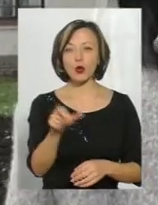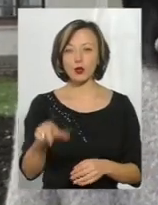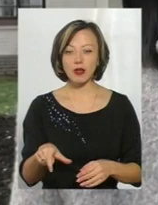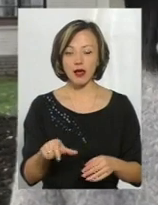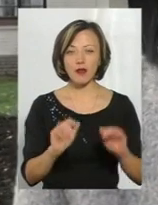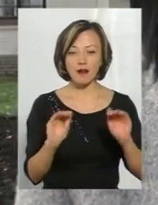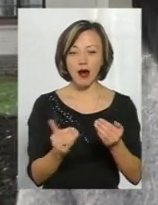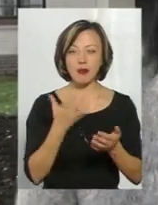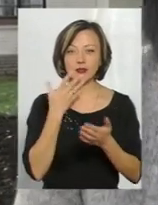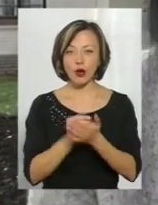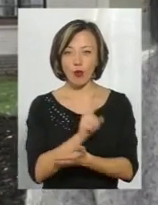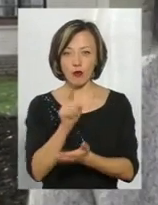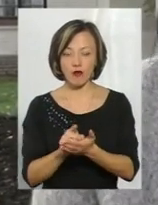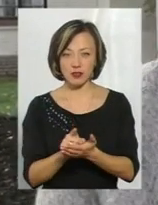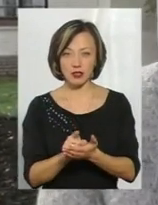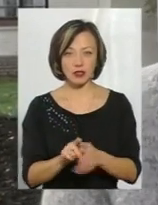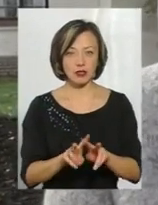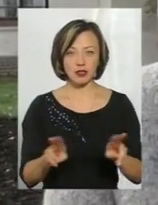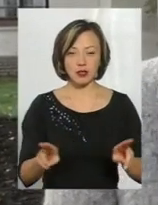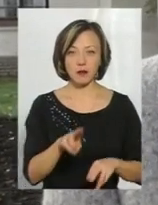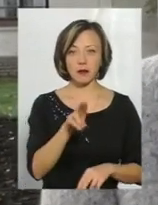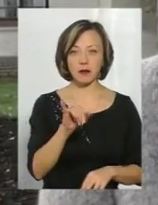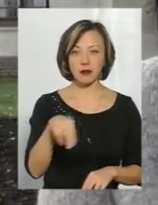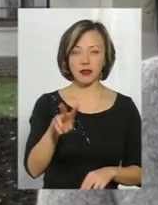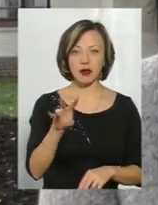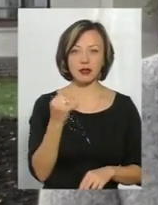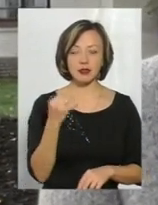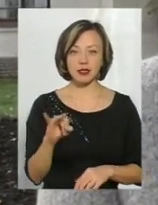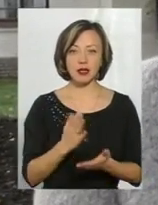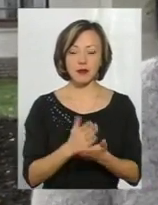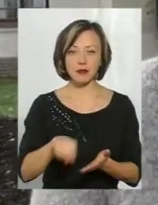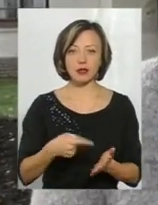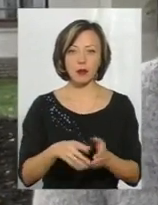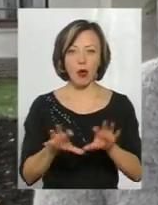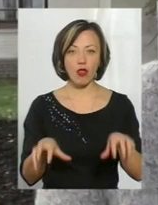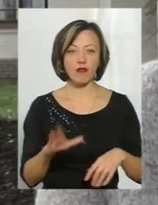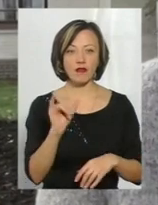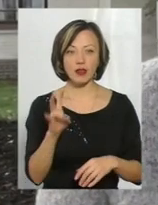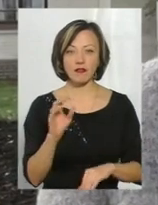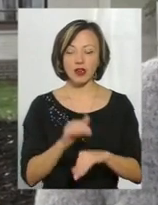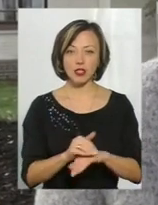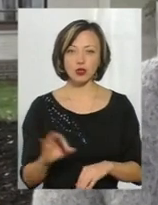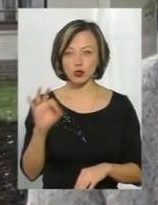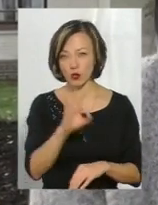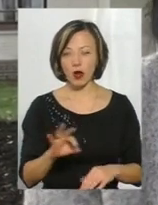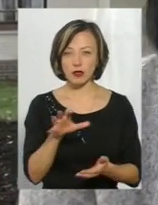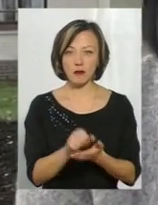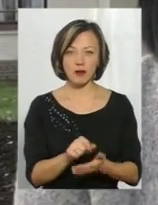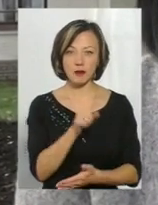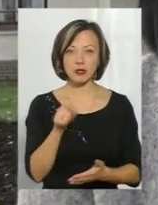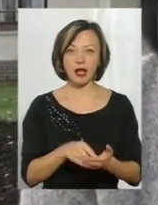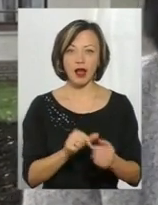рамках своїх діючих обов'язків. Той самий Василь Підлісний, який зараз є міським головою, він фактично з нуля займався